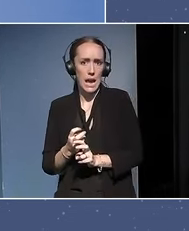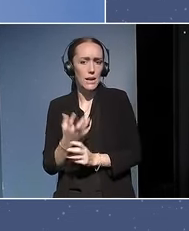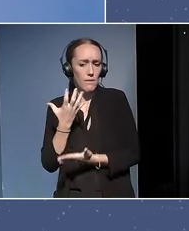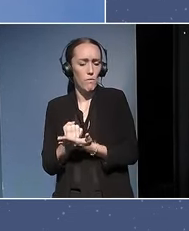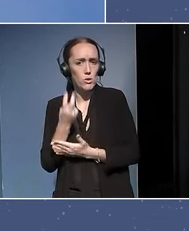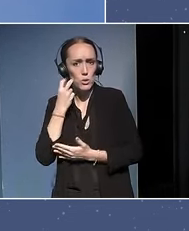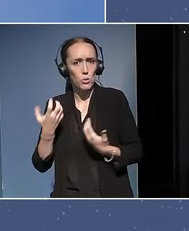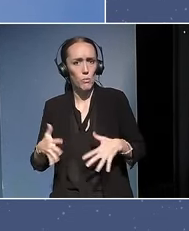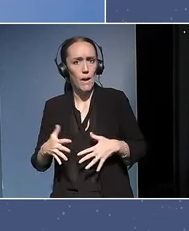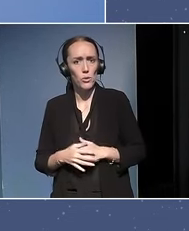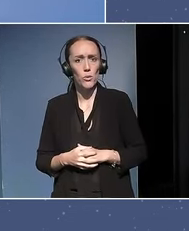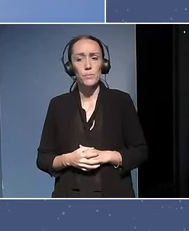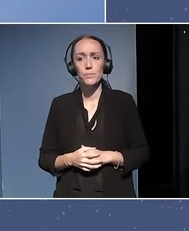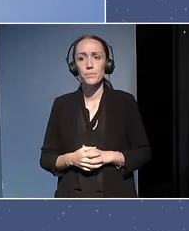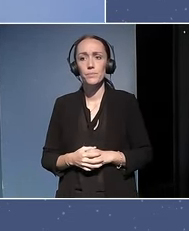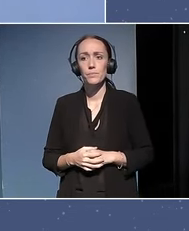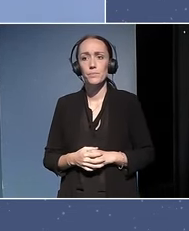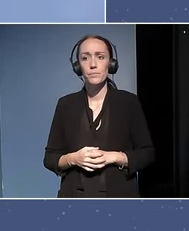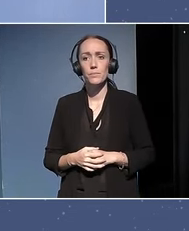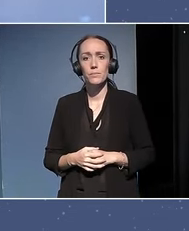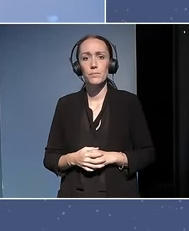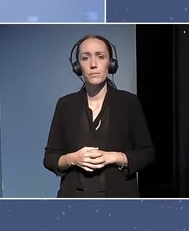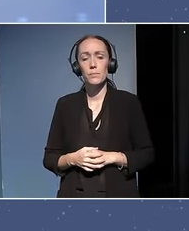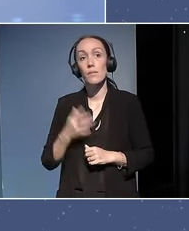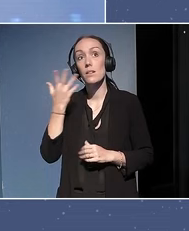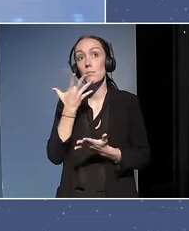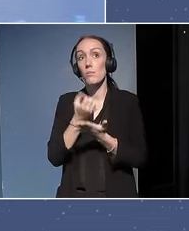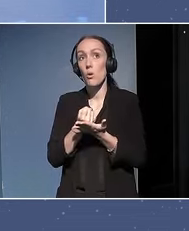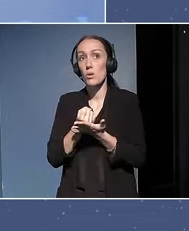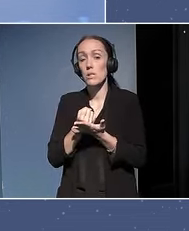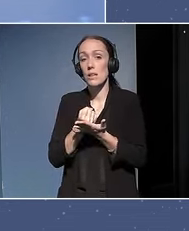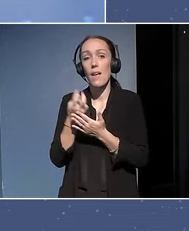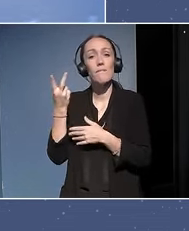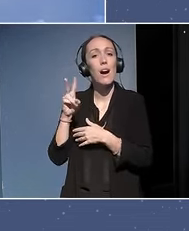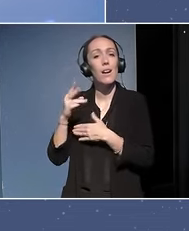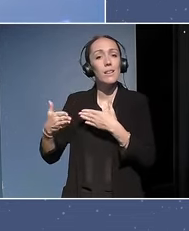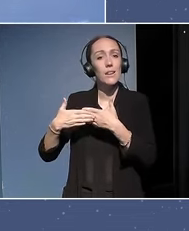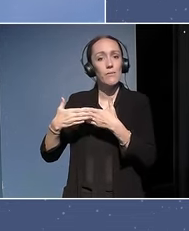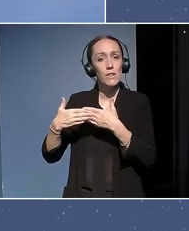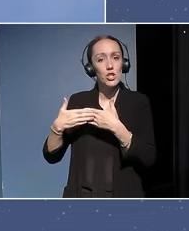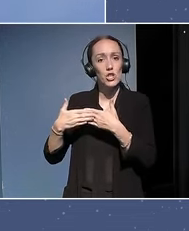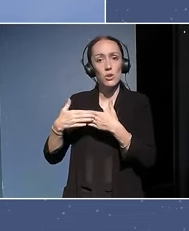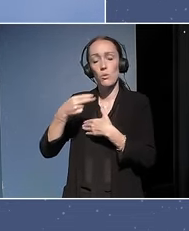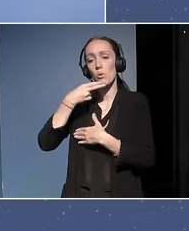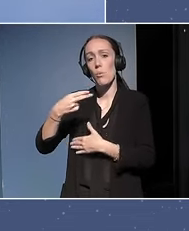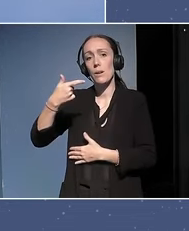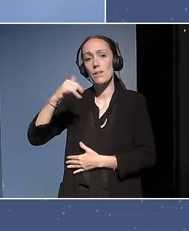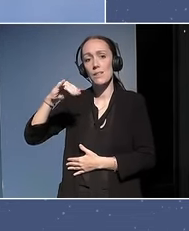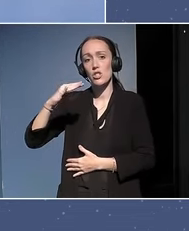e per esempio c'è un fossile trovato vicino a Varese che si chiama Ticino